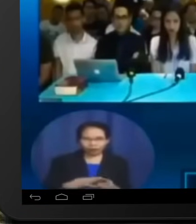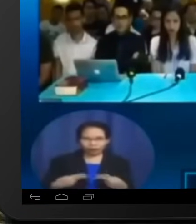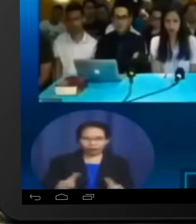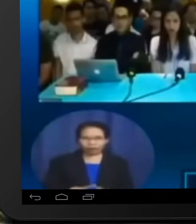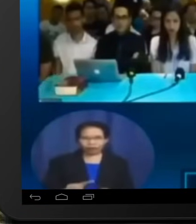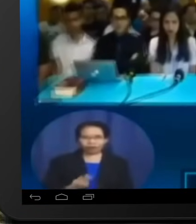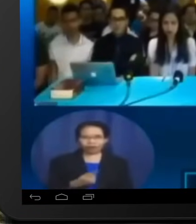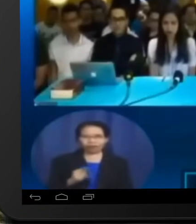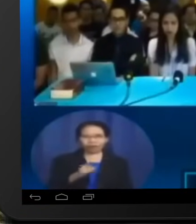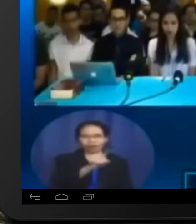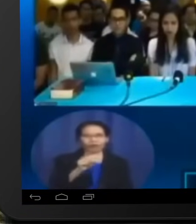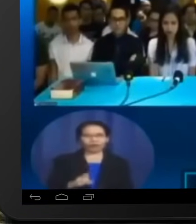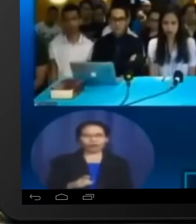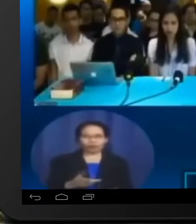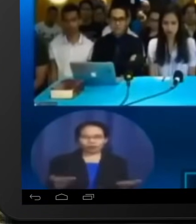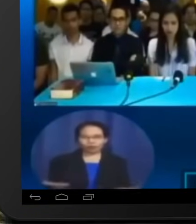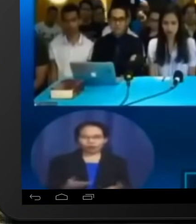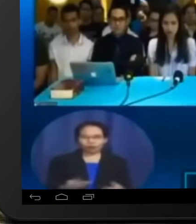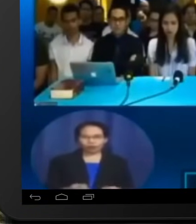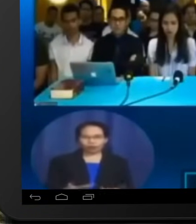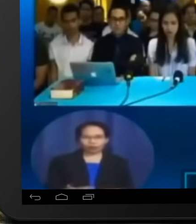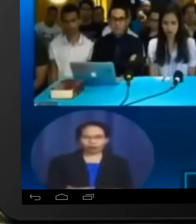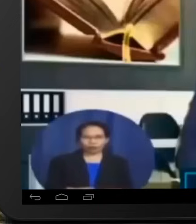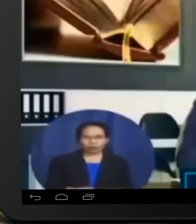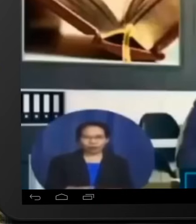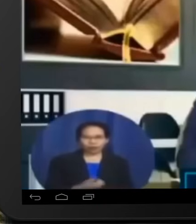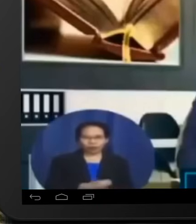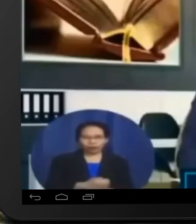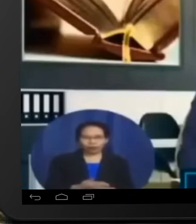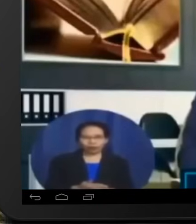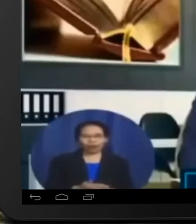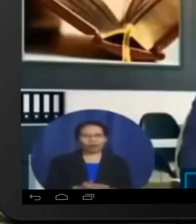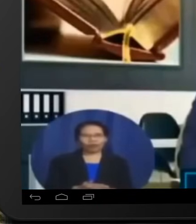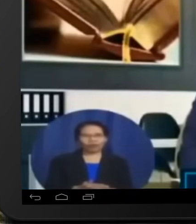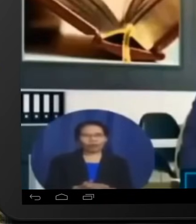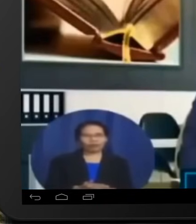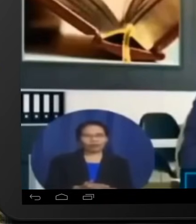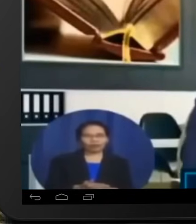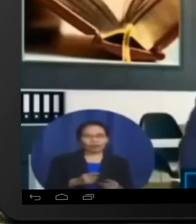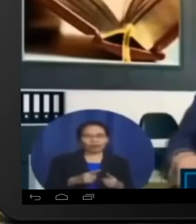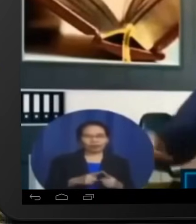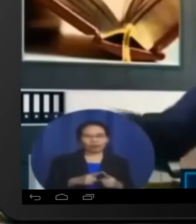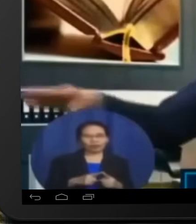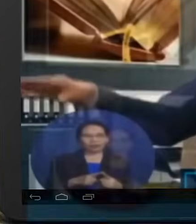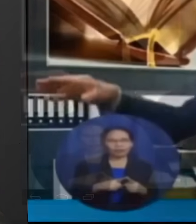Nung tanong niya, saan ko po ibibigay ang ambag? At magkano? Doon po ba sa